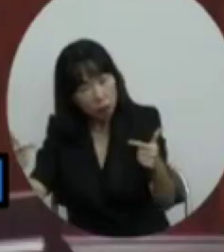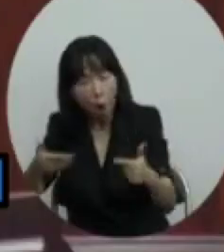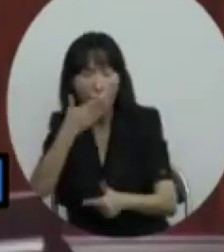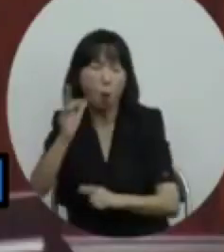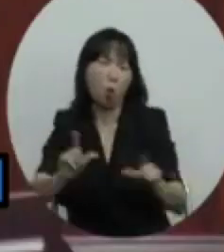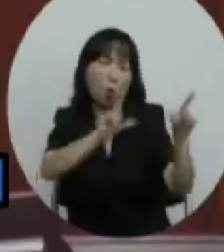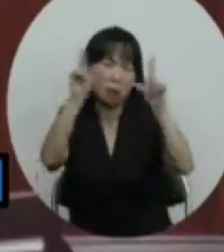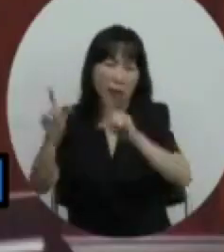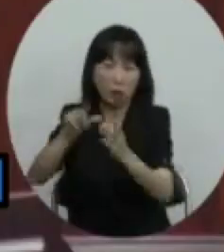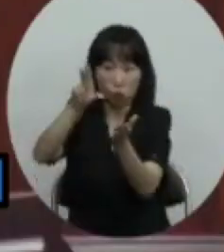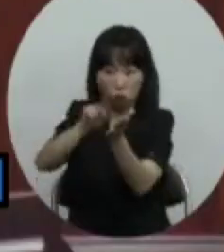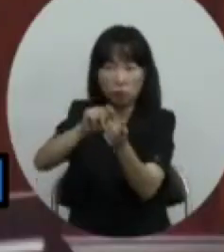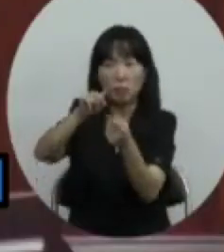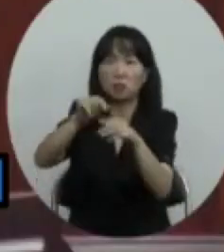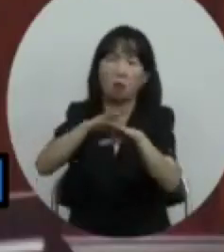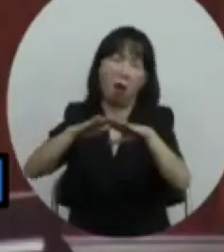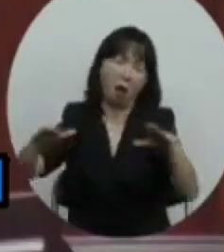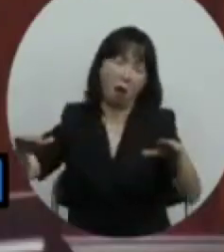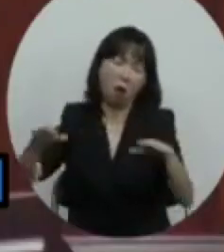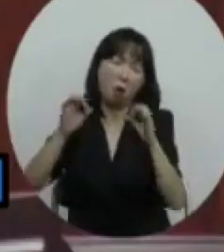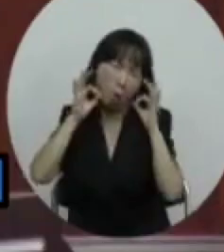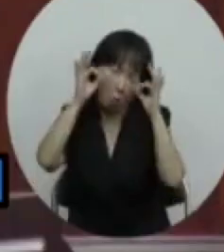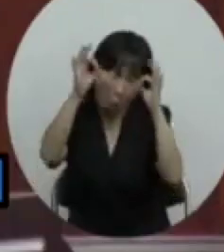사는 문제를 해결하였습니다.